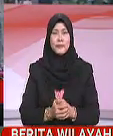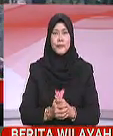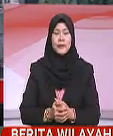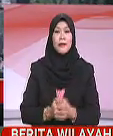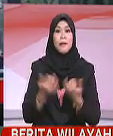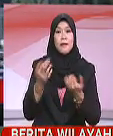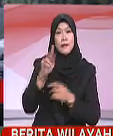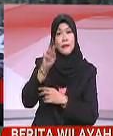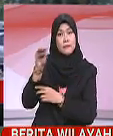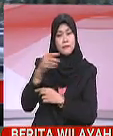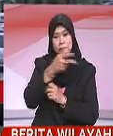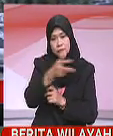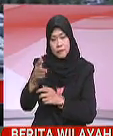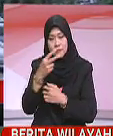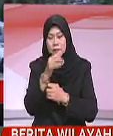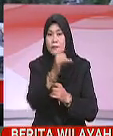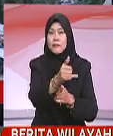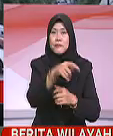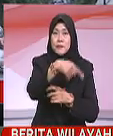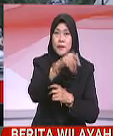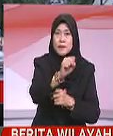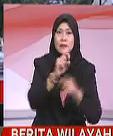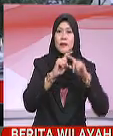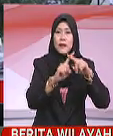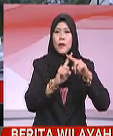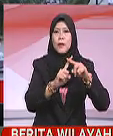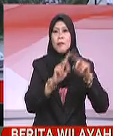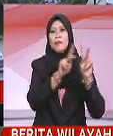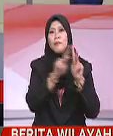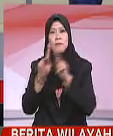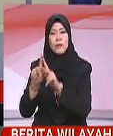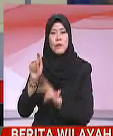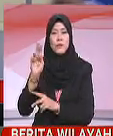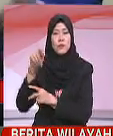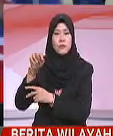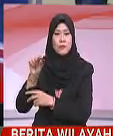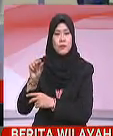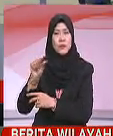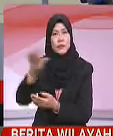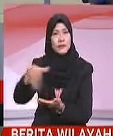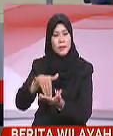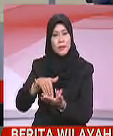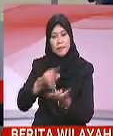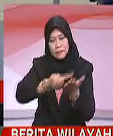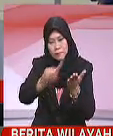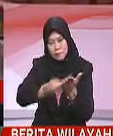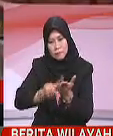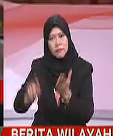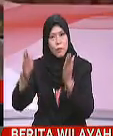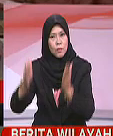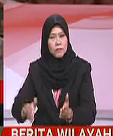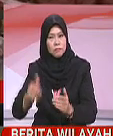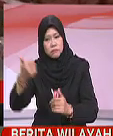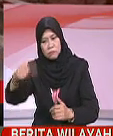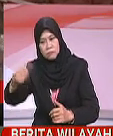RTM kemudiannya ke Pusat Pemindahan Sementara PPS di Dewan Serbaguna Kampung Tupung Tengah untuk meninjau keadaan penduduk terjejas